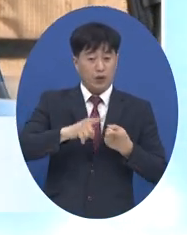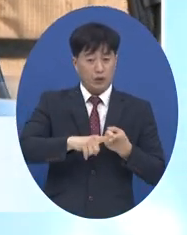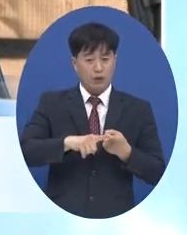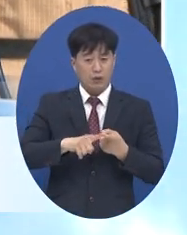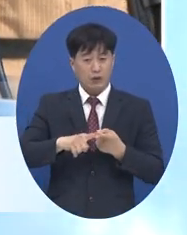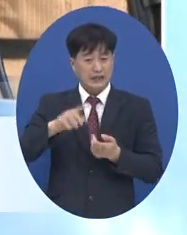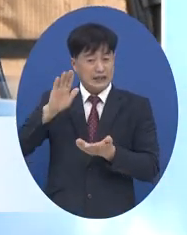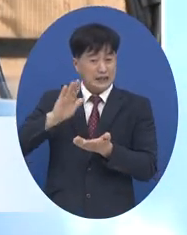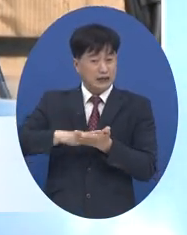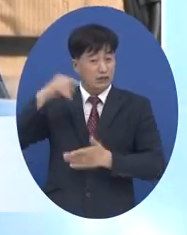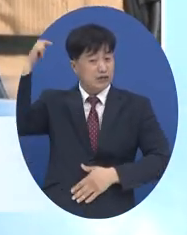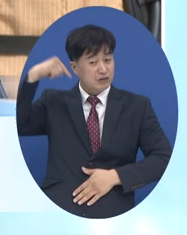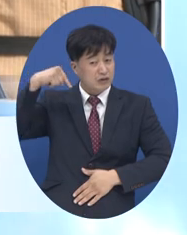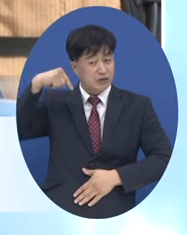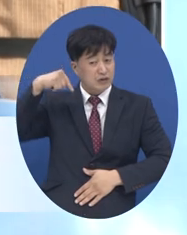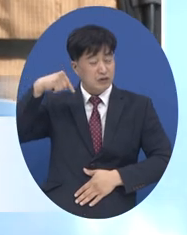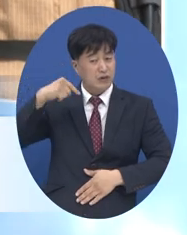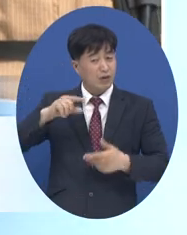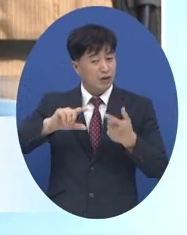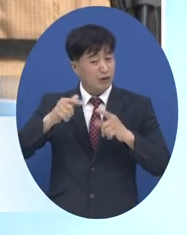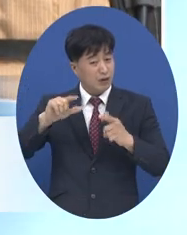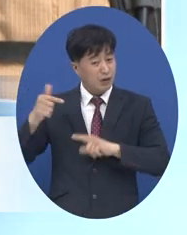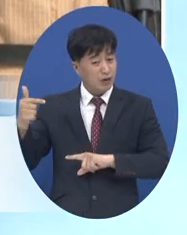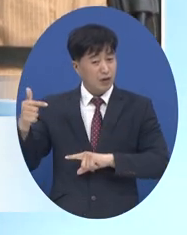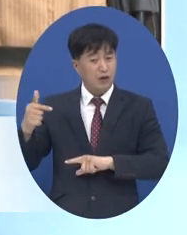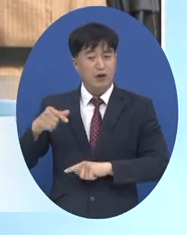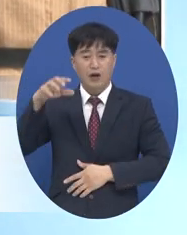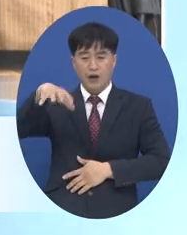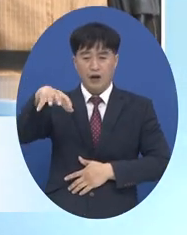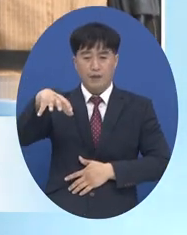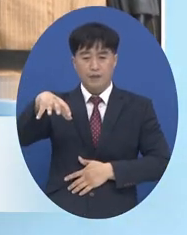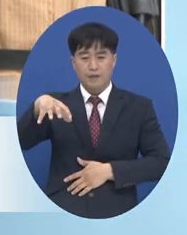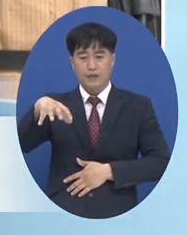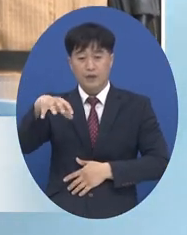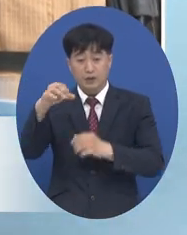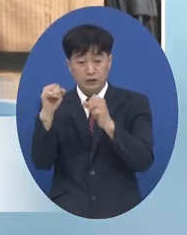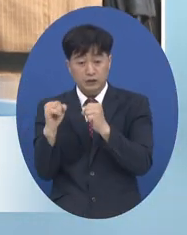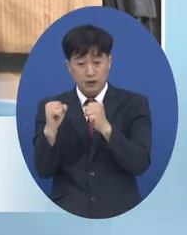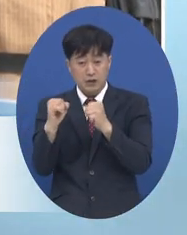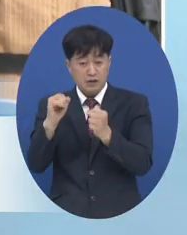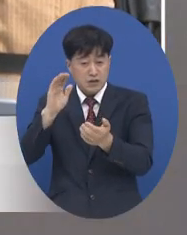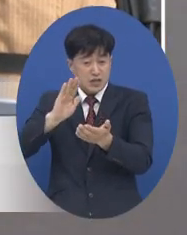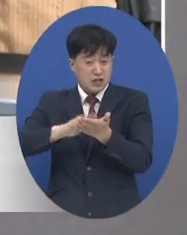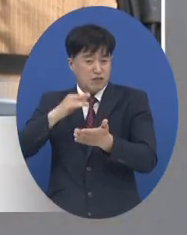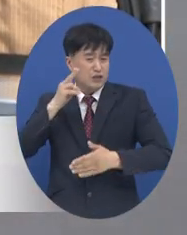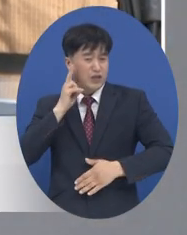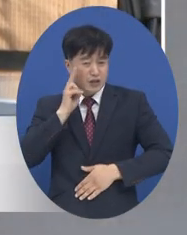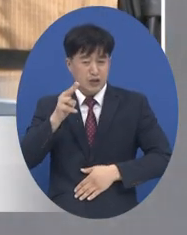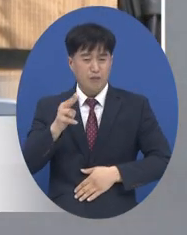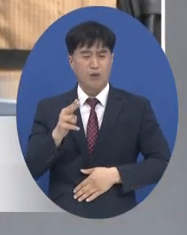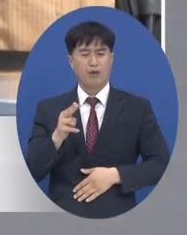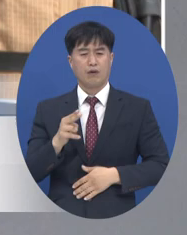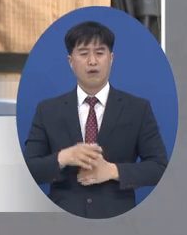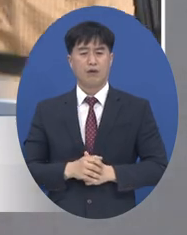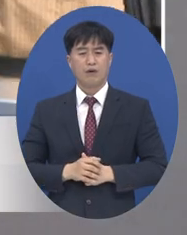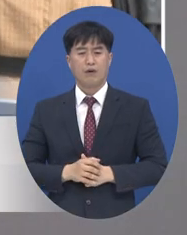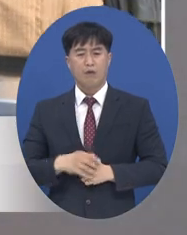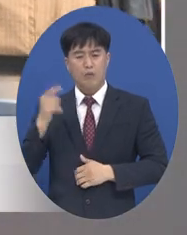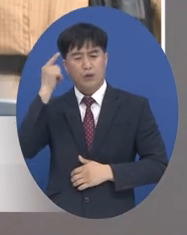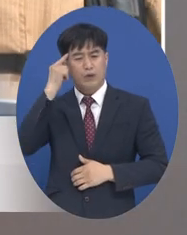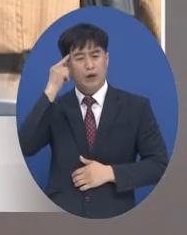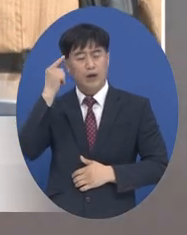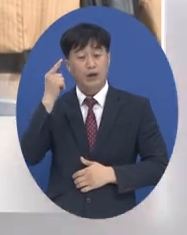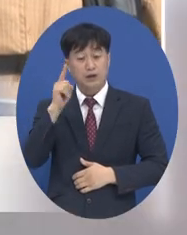좀 열을 받는 데미지가 좀 다른데 앞쪽에 있었을 때는 복사열을 너무 많이 받았고 굉장히 뜨거웠거든요.